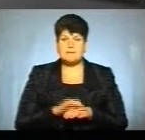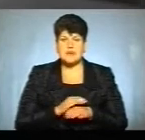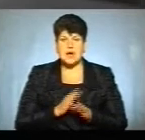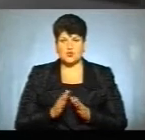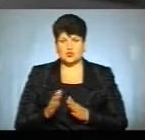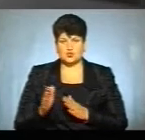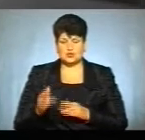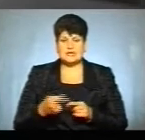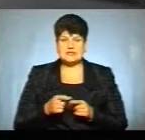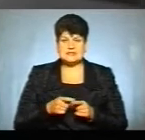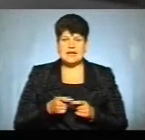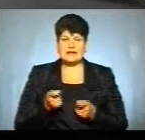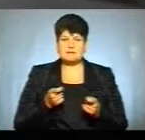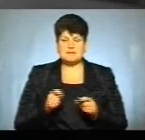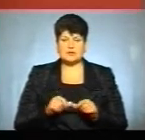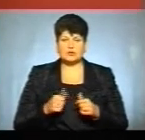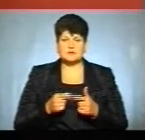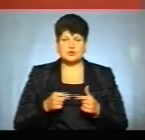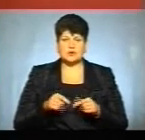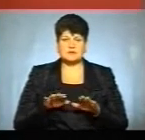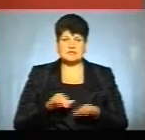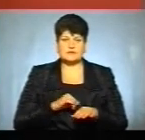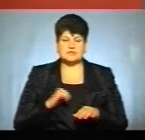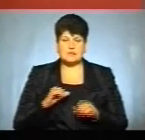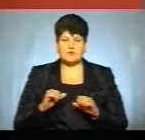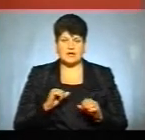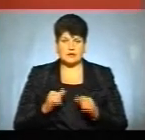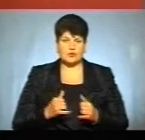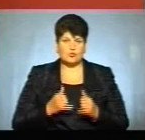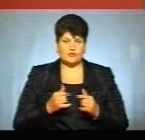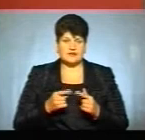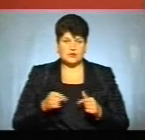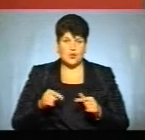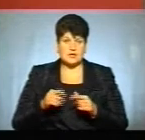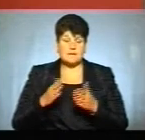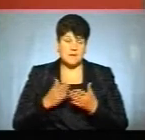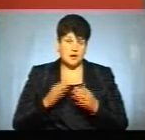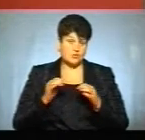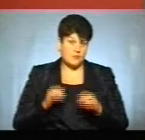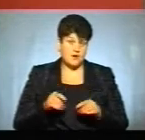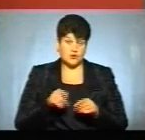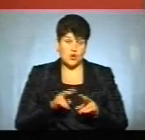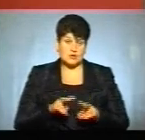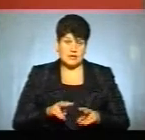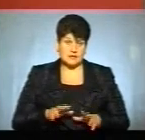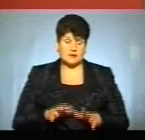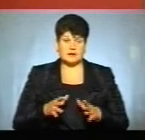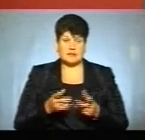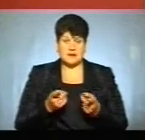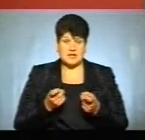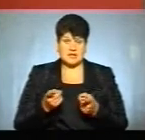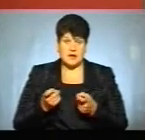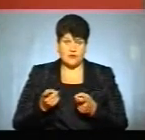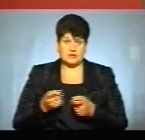це адмінкомісії органів місцевого самоврядування та вповноважені органи мають право їх розглядати і притягувати до